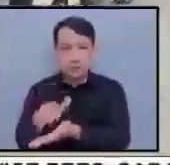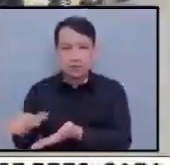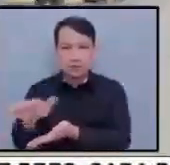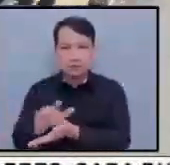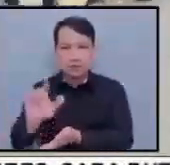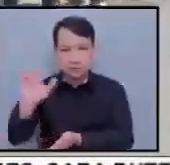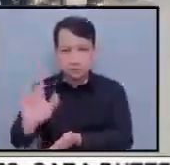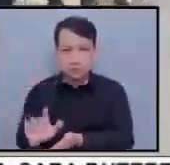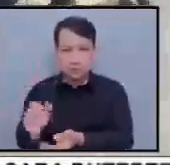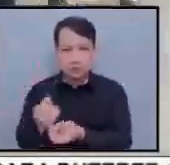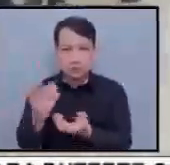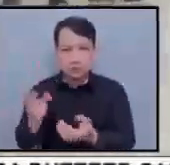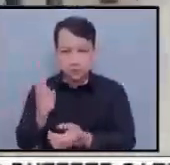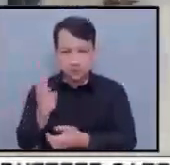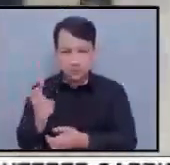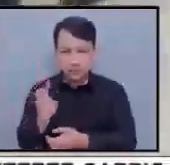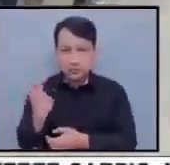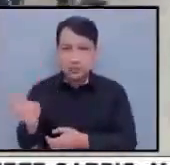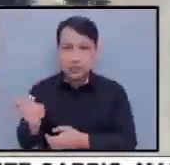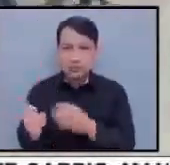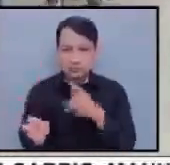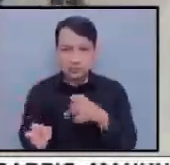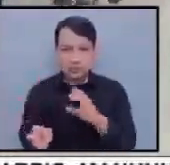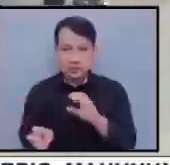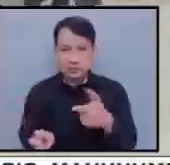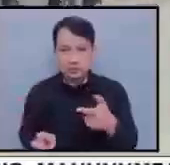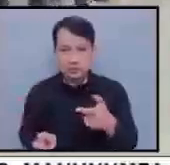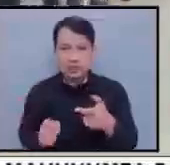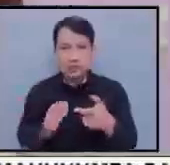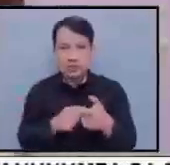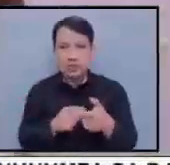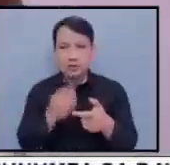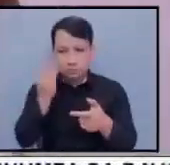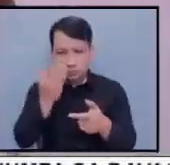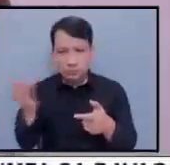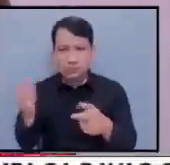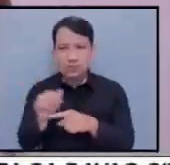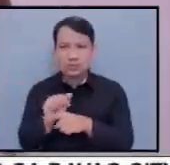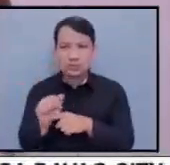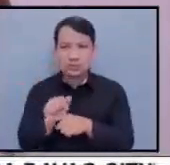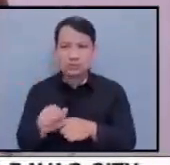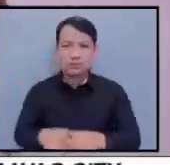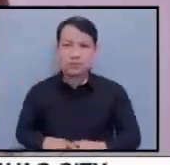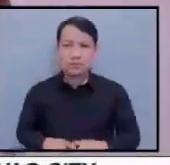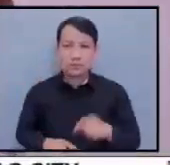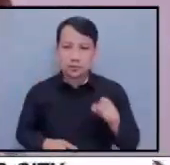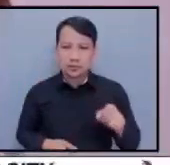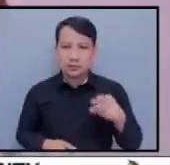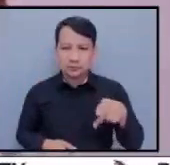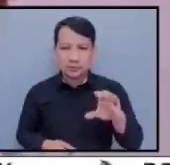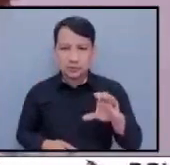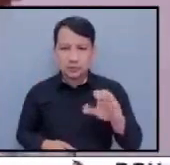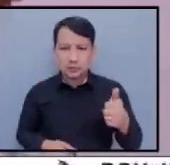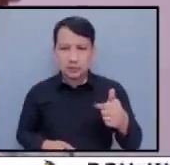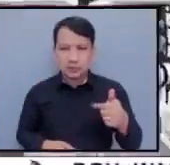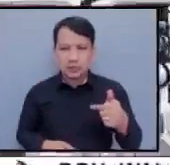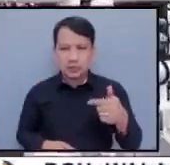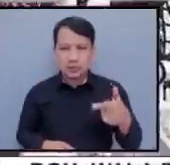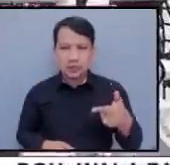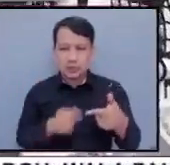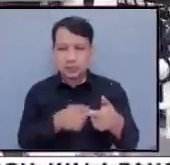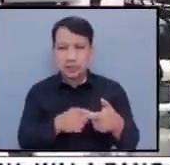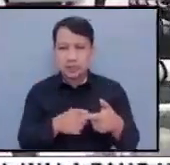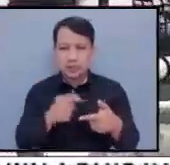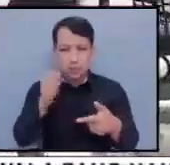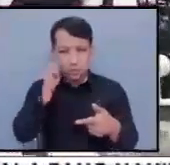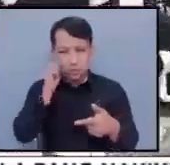mahigit 600 PCG non-officers para sa kanilang training. Ayon kay PCG Commandant Admiral Artemio Abu,